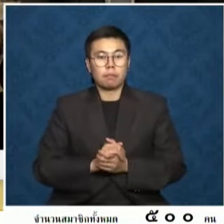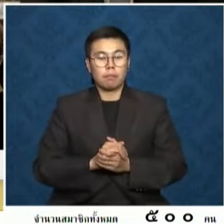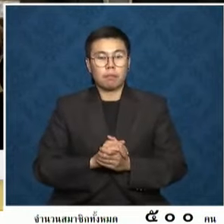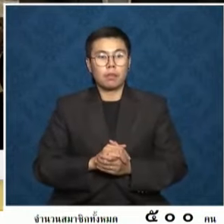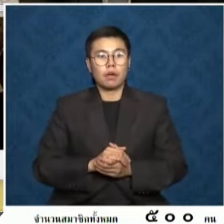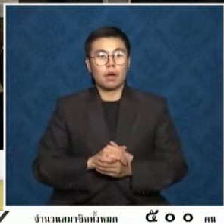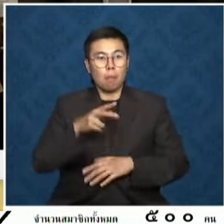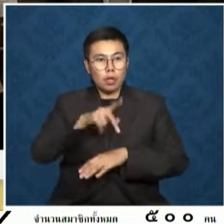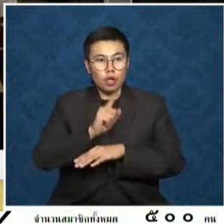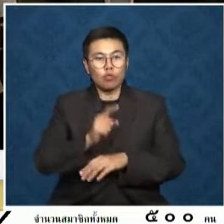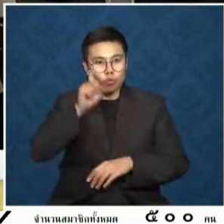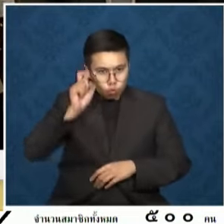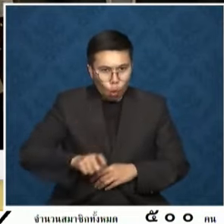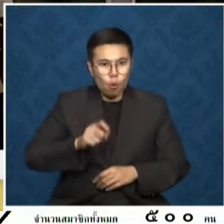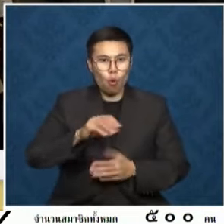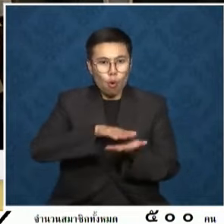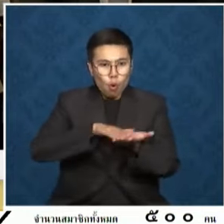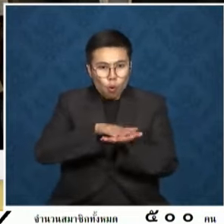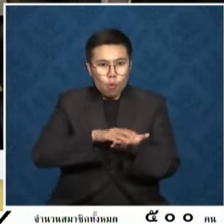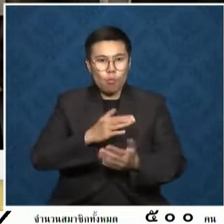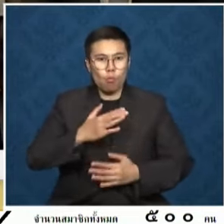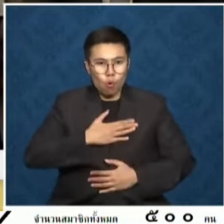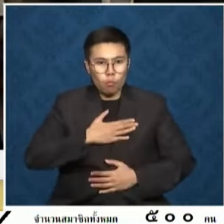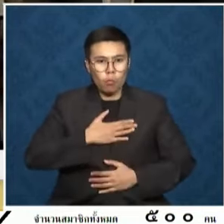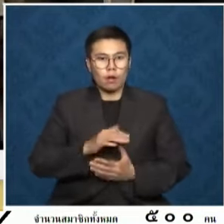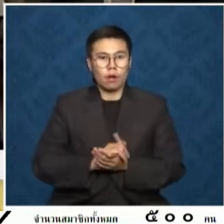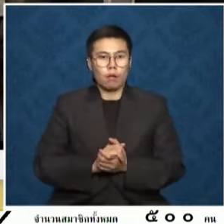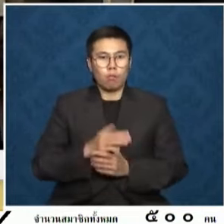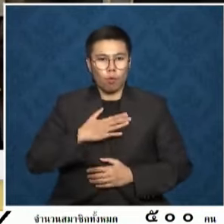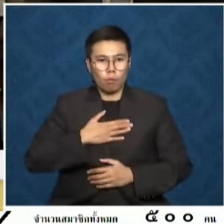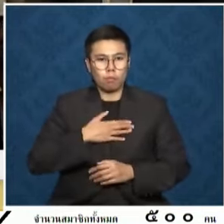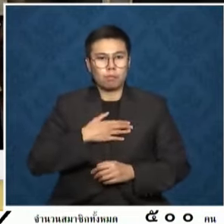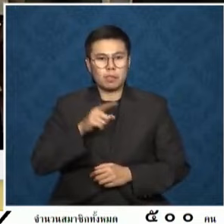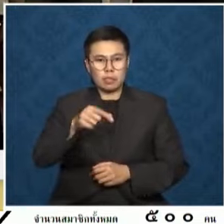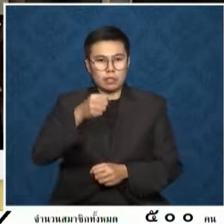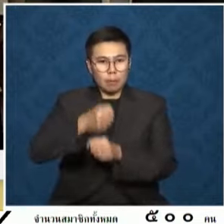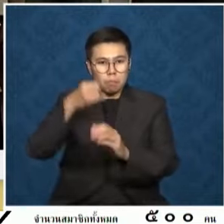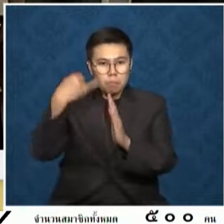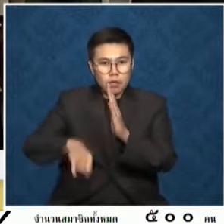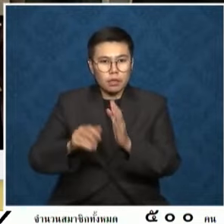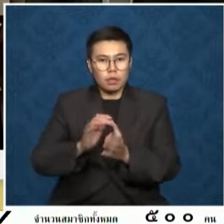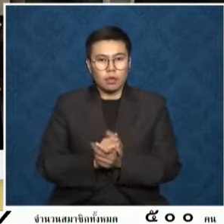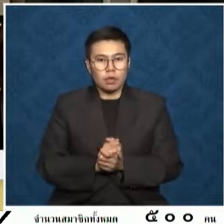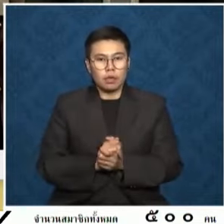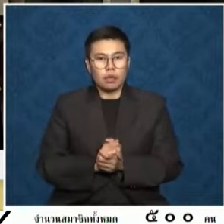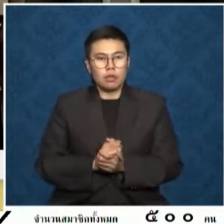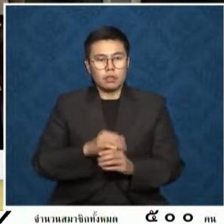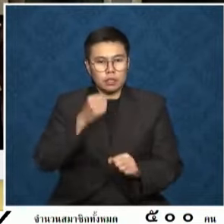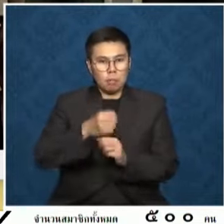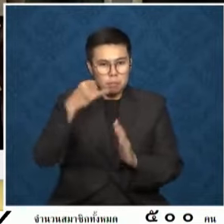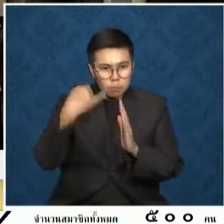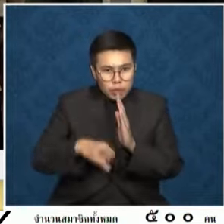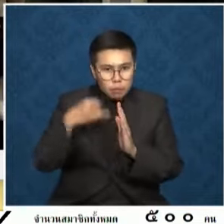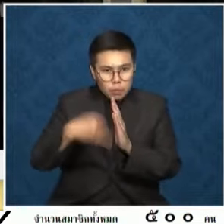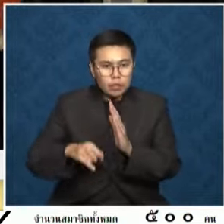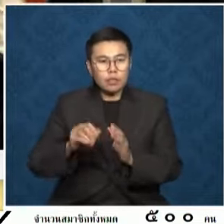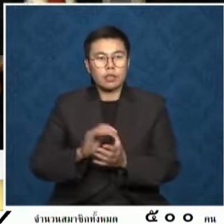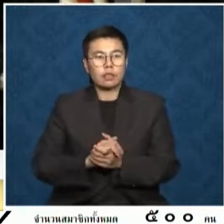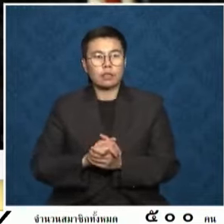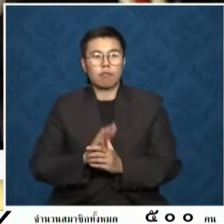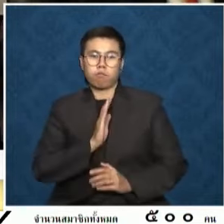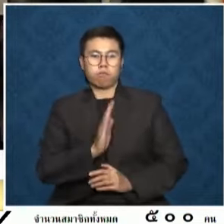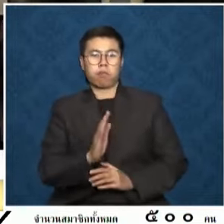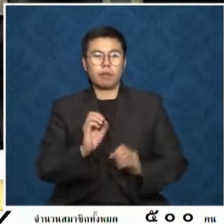าขอโทษผมว่าท่านปฏิบัติหน้าที่บกพร่องไม่ถูกต้องและไม่เป็นกล